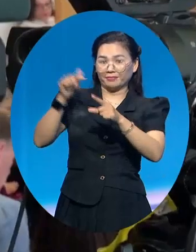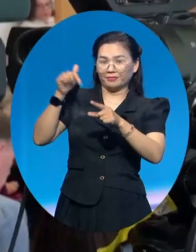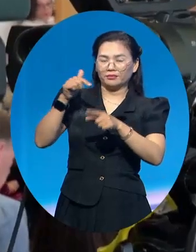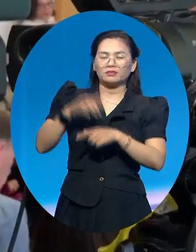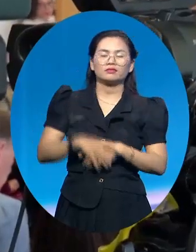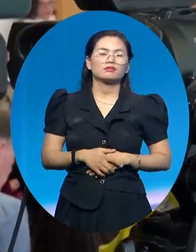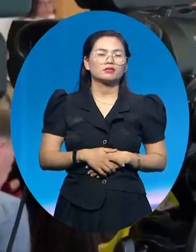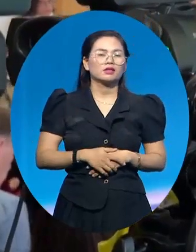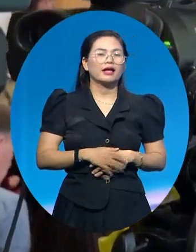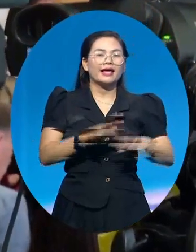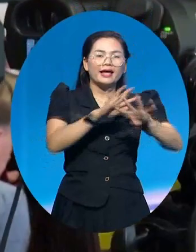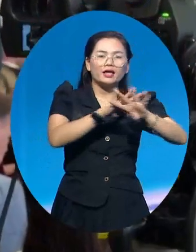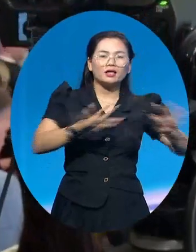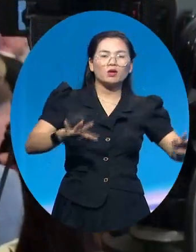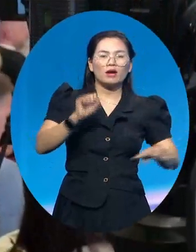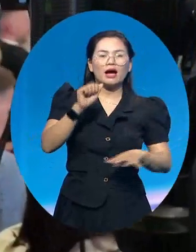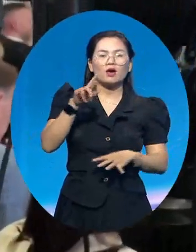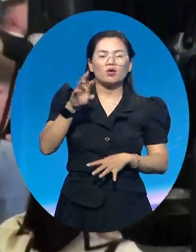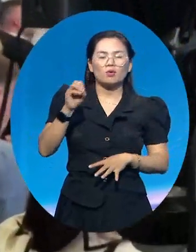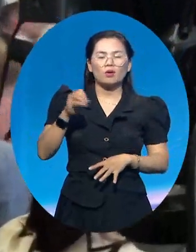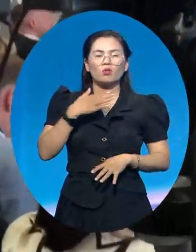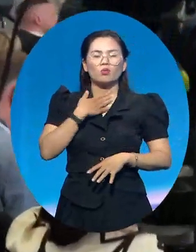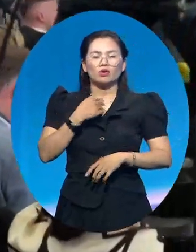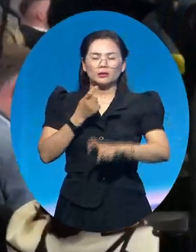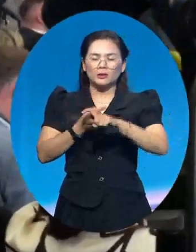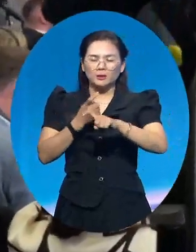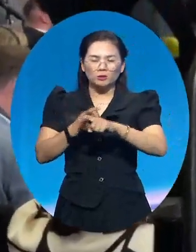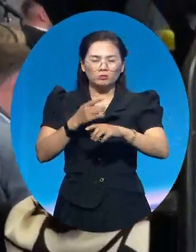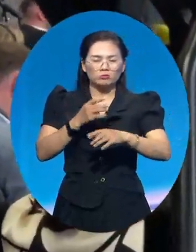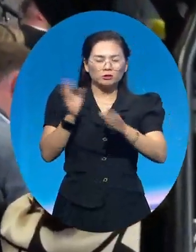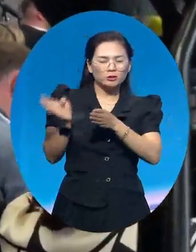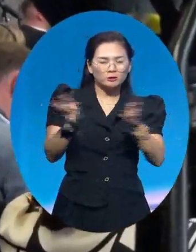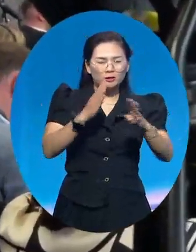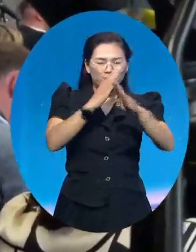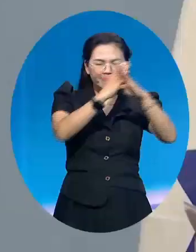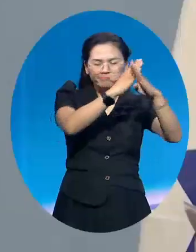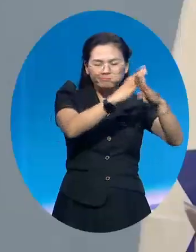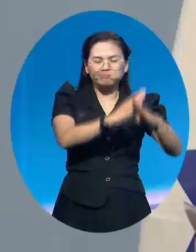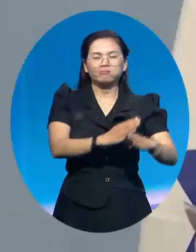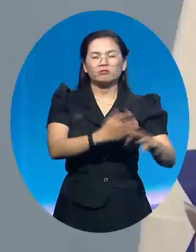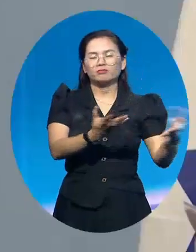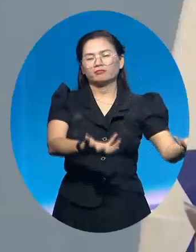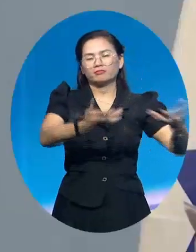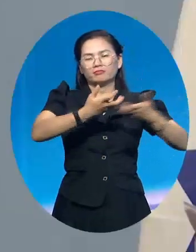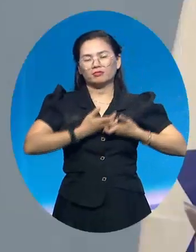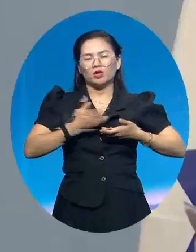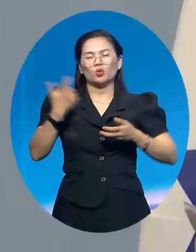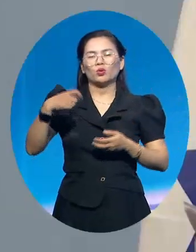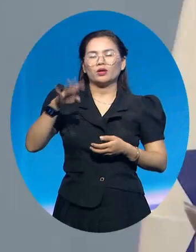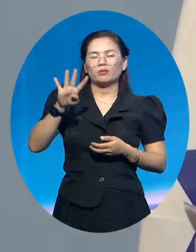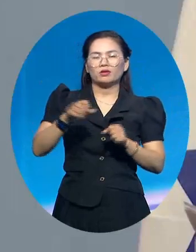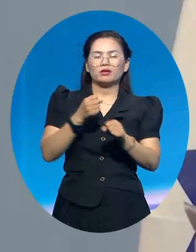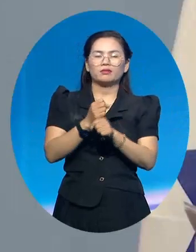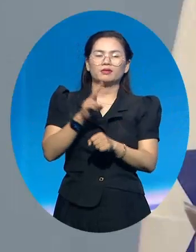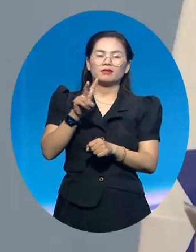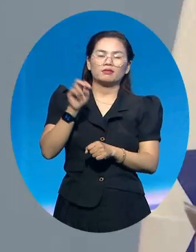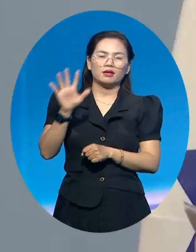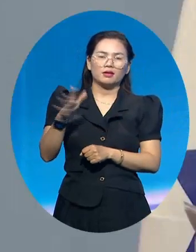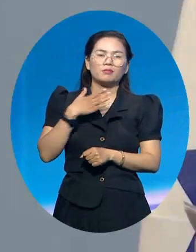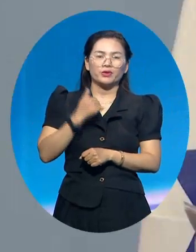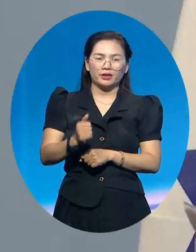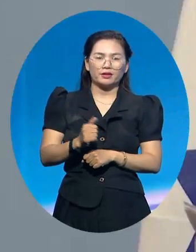hệ thống Arrow 3 sẽ giúp phòng không của Đức sẵn sàng cho tương lai và hy vọng có thể được bàn giao vào quý 4 năm